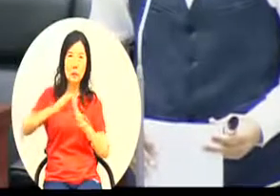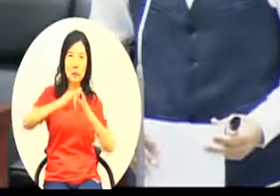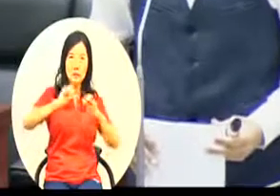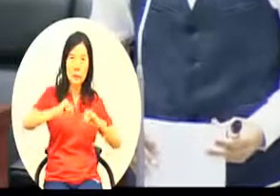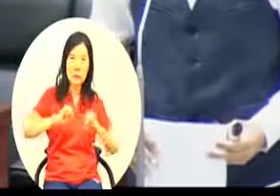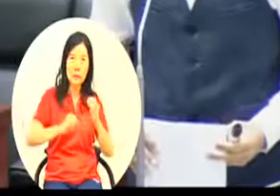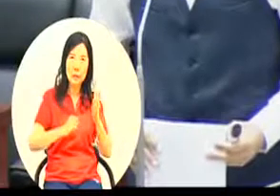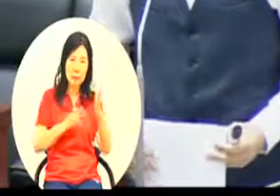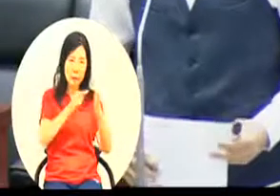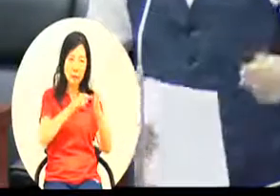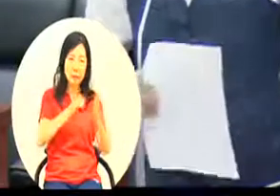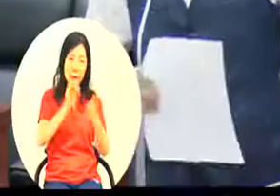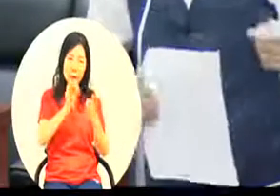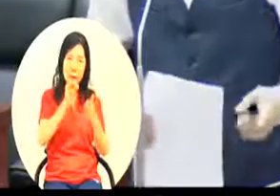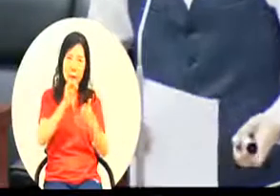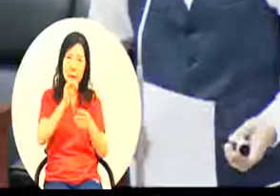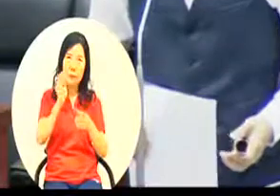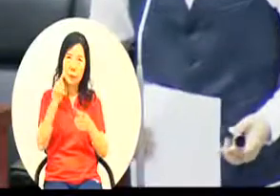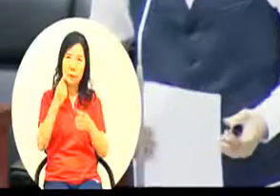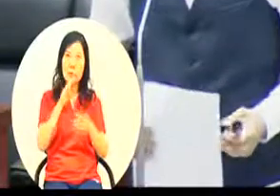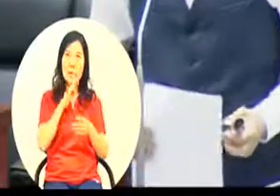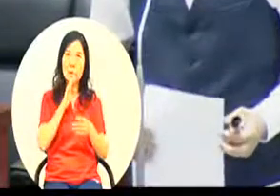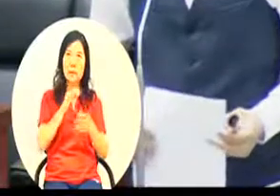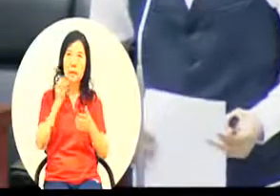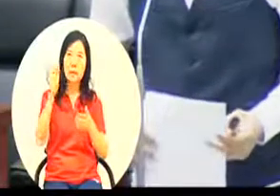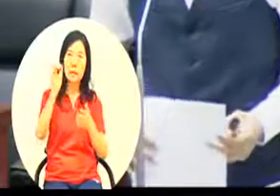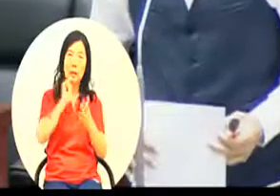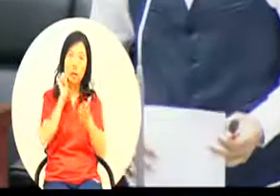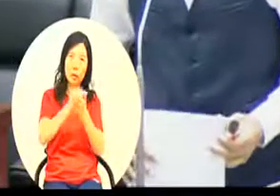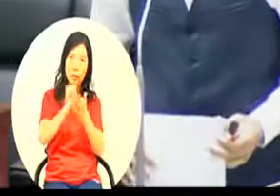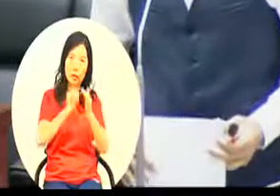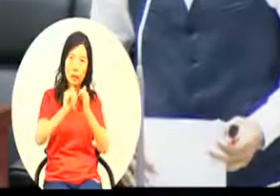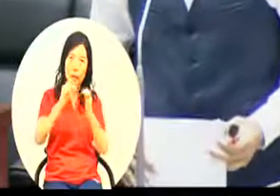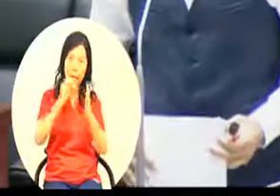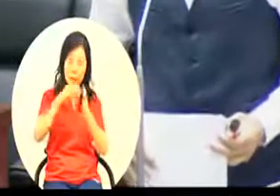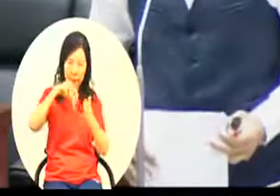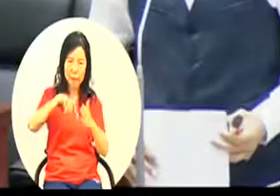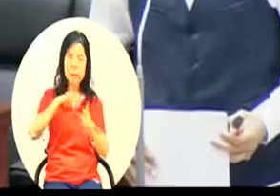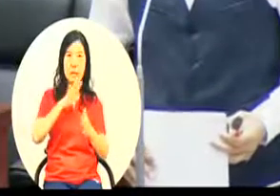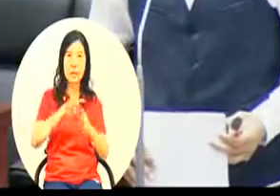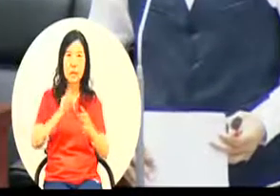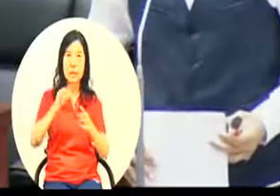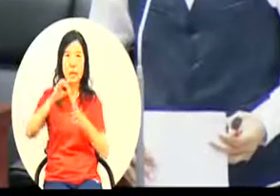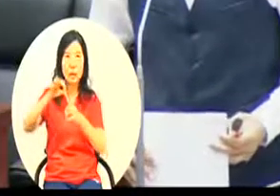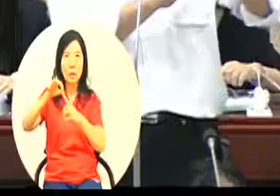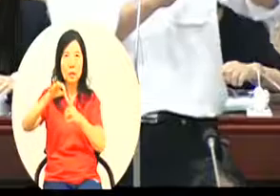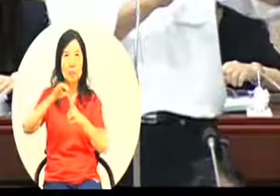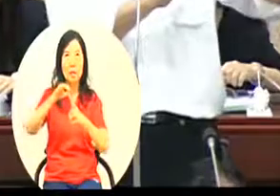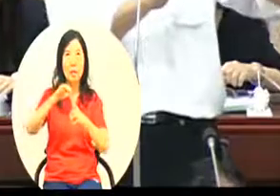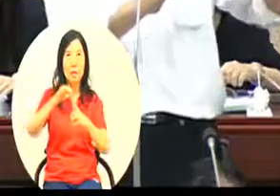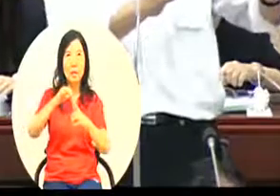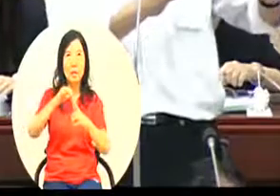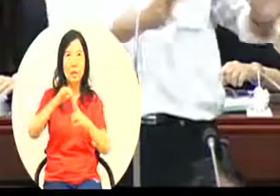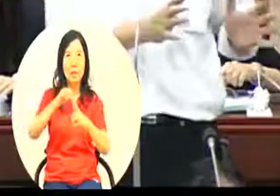费，富康巴士的经费是编在社会局。 对。 那至于说这个有关公车的 车停的部分， 这个相关的设施